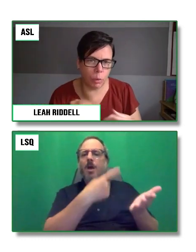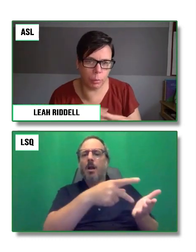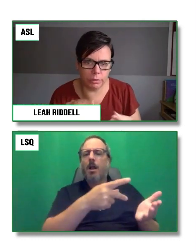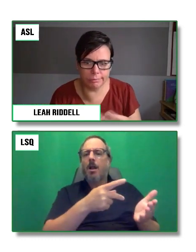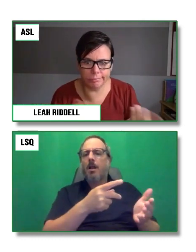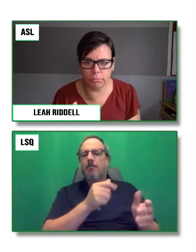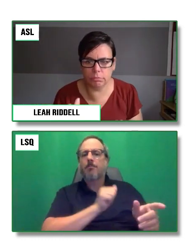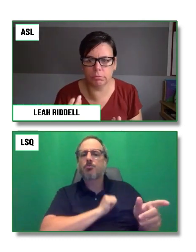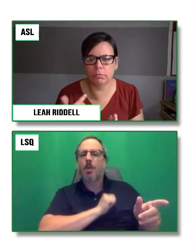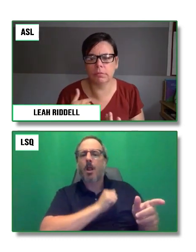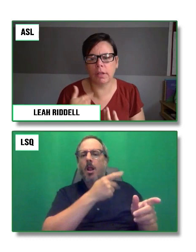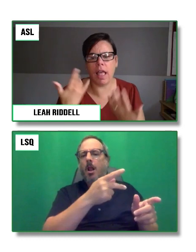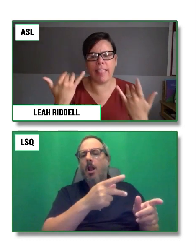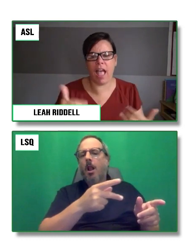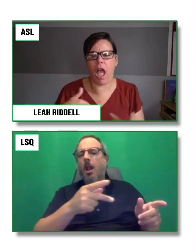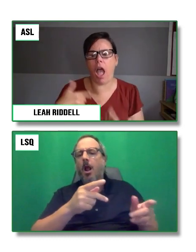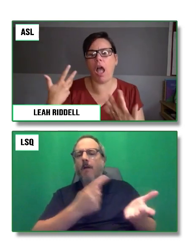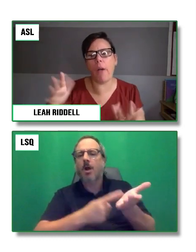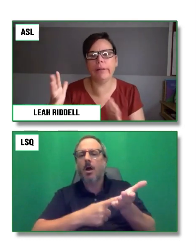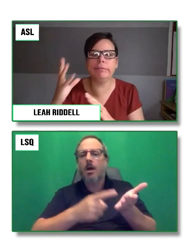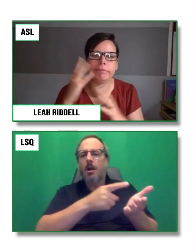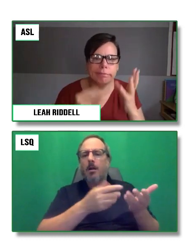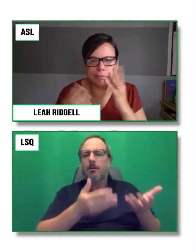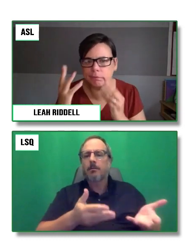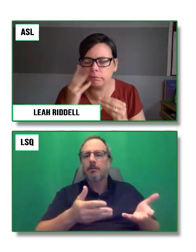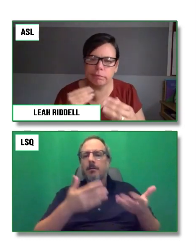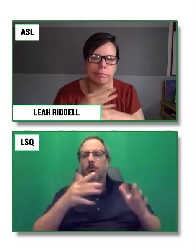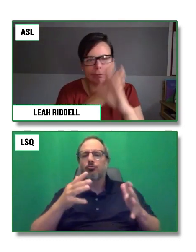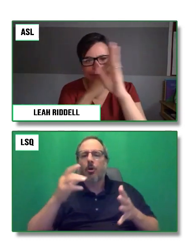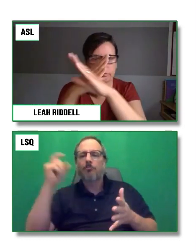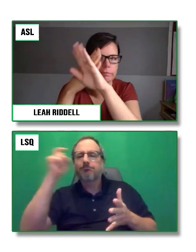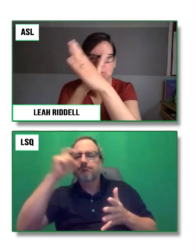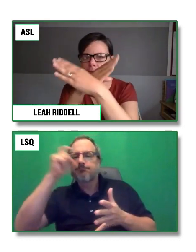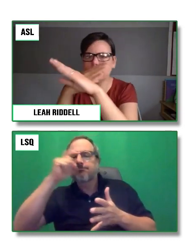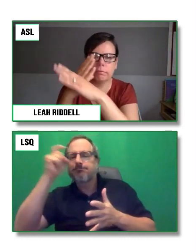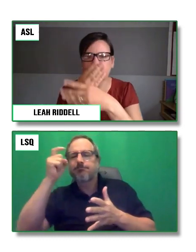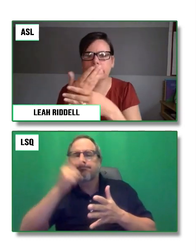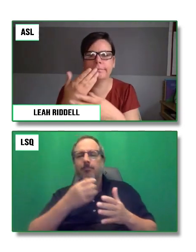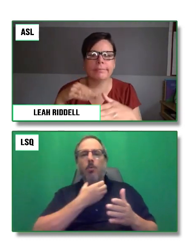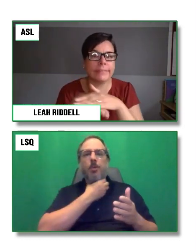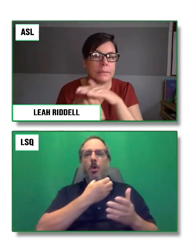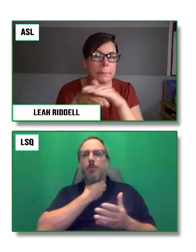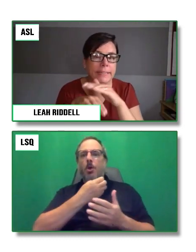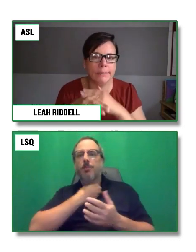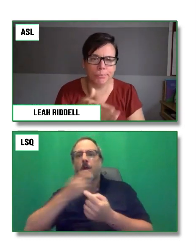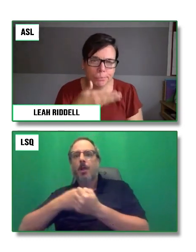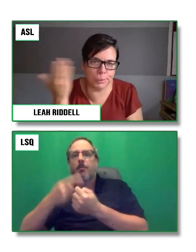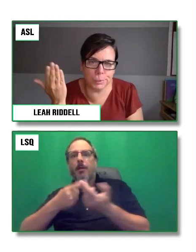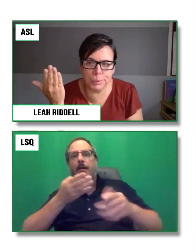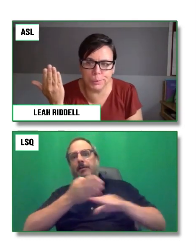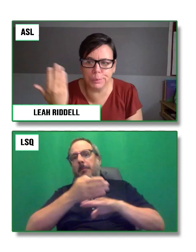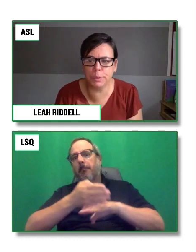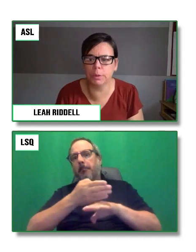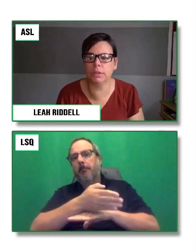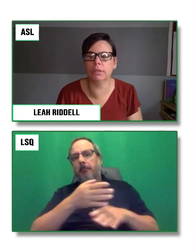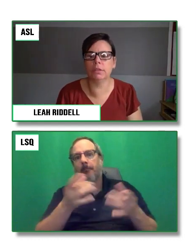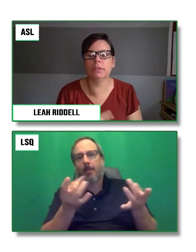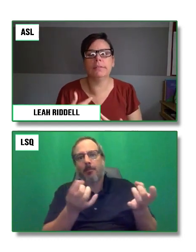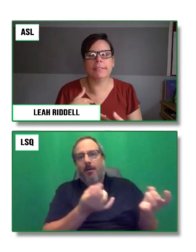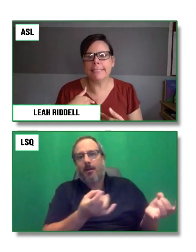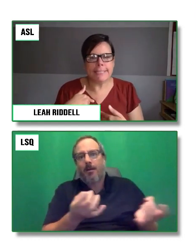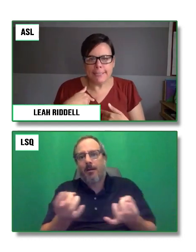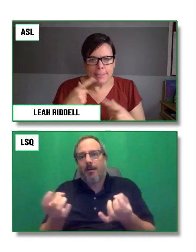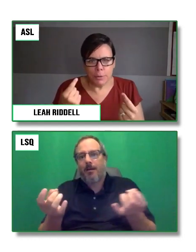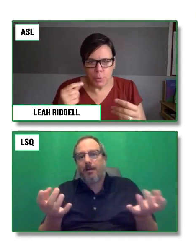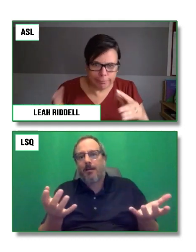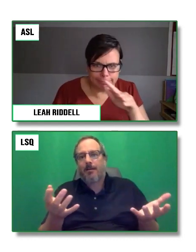d'écouter ou de parler. Et ce qui me différencie des autres entreprises, c'est mon récit personnel, le fait que j'ai dû faire face avec un